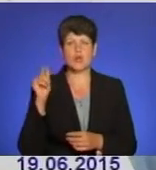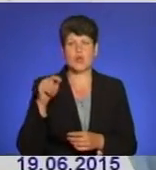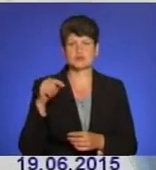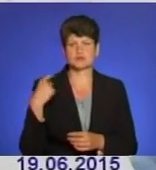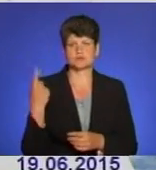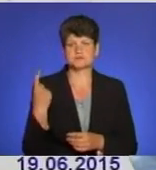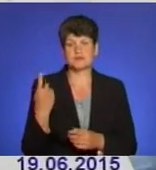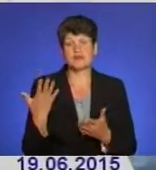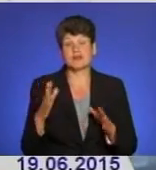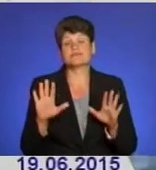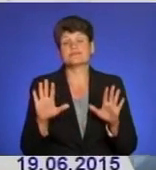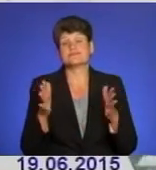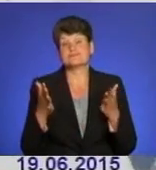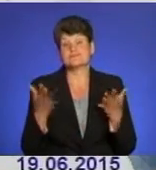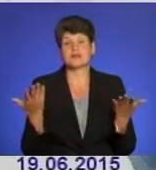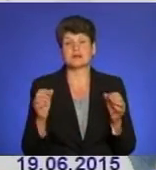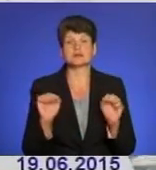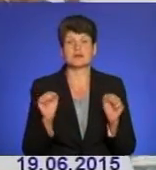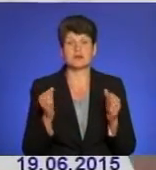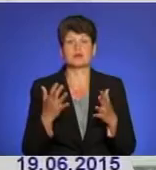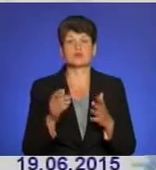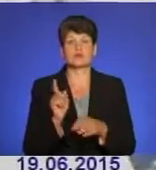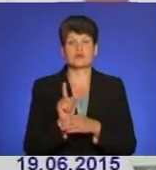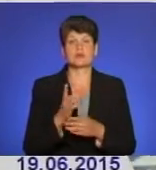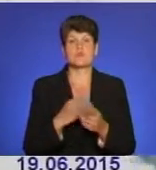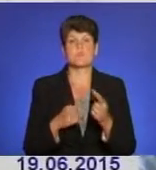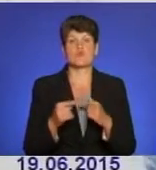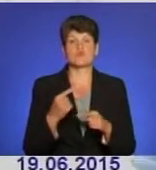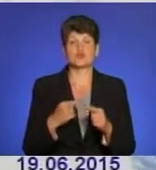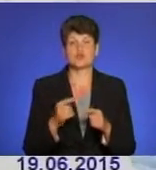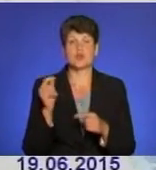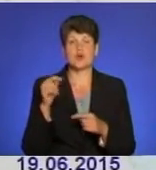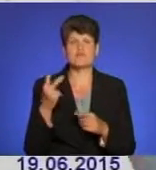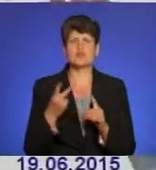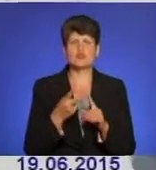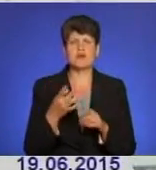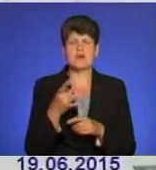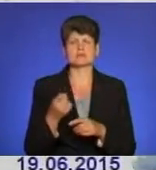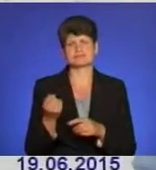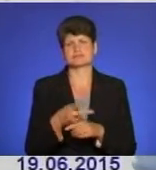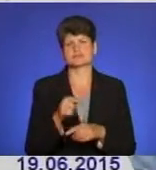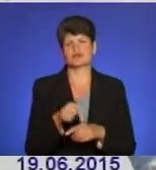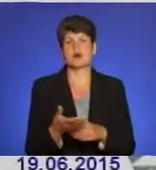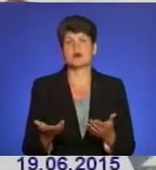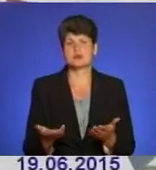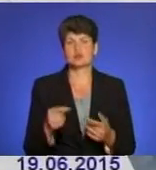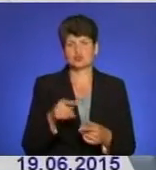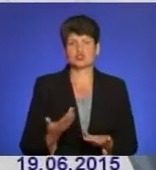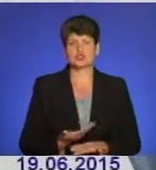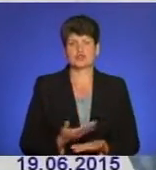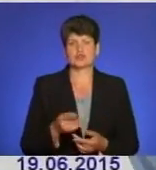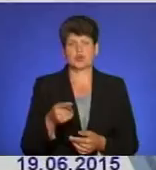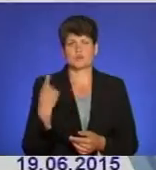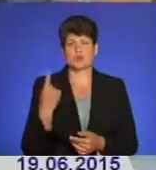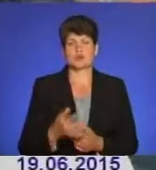Луганщини, котрі в силу певних життєвих обставин змушені були повернутися вже з Луганщини, другий раз їх депортували вже сюди. І вони вже тут живуть, в